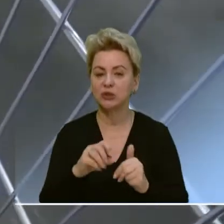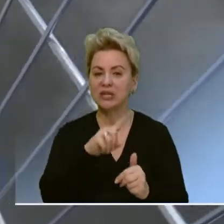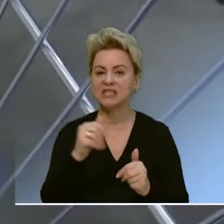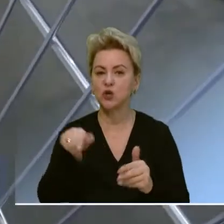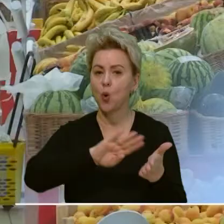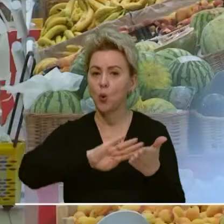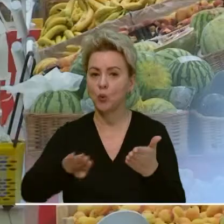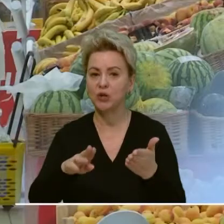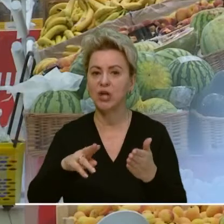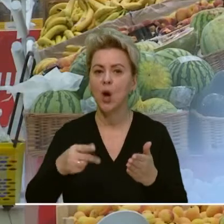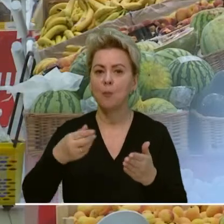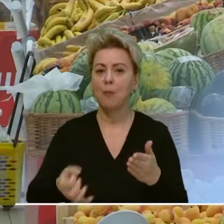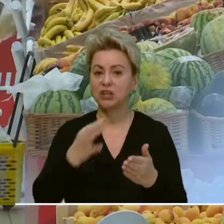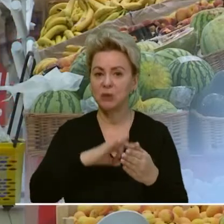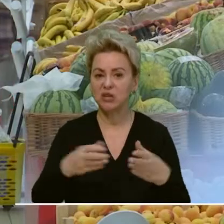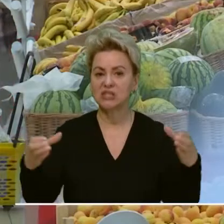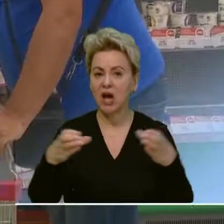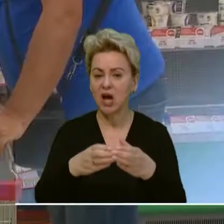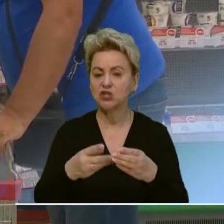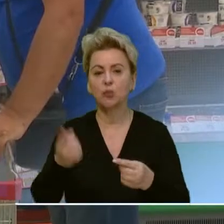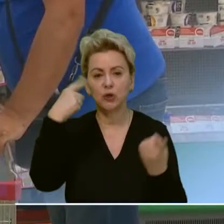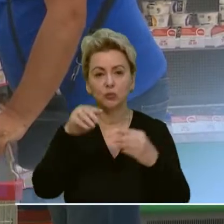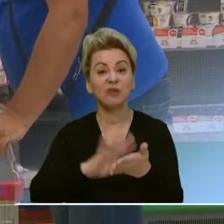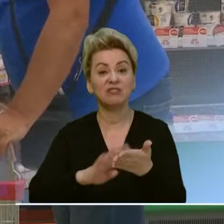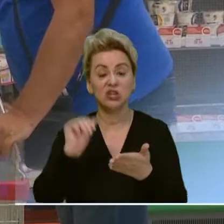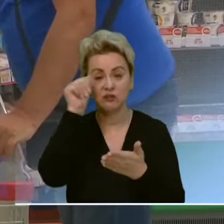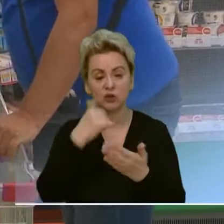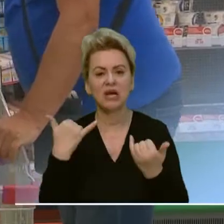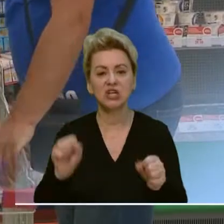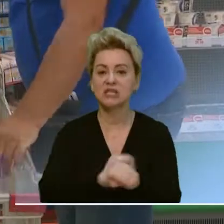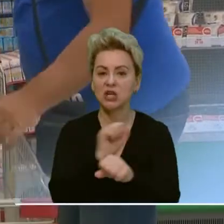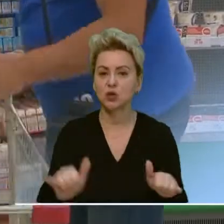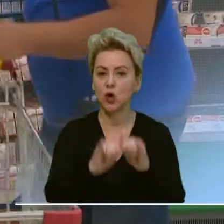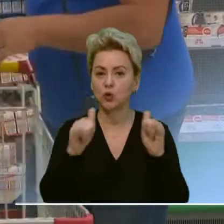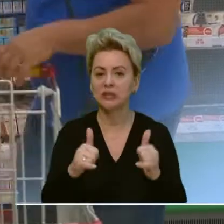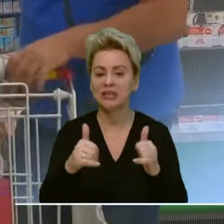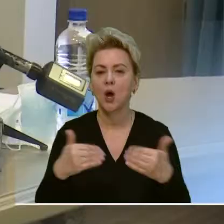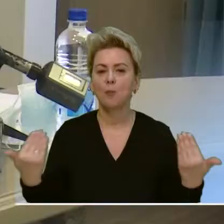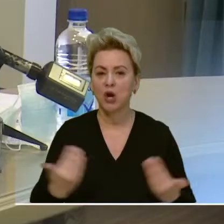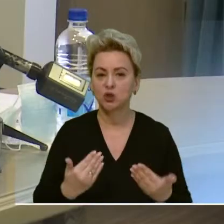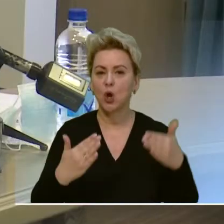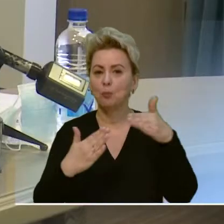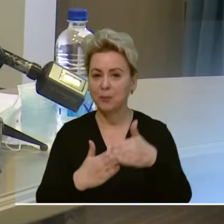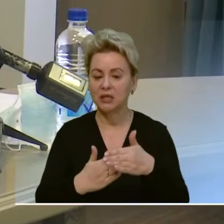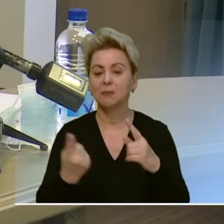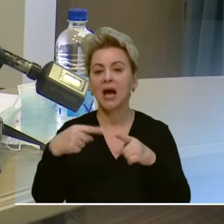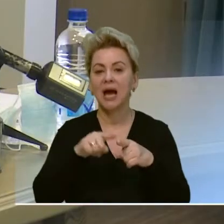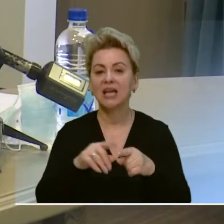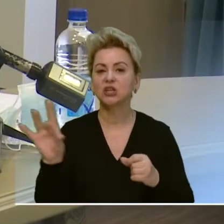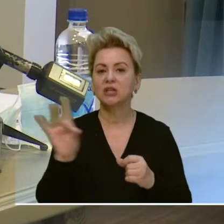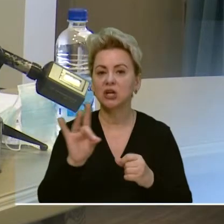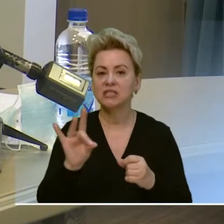нее уберут потребительскую корзину. Придумали ее в 90-х, но сейчас она тормозит рост прожиточного минимума. То есть этот